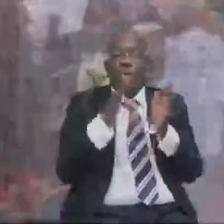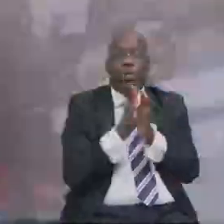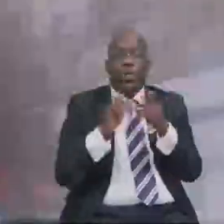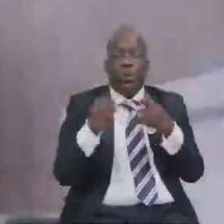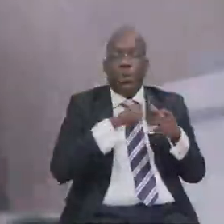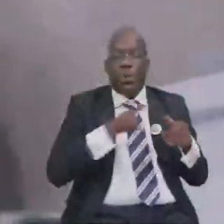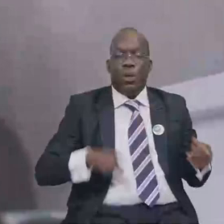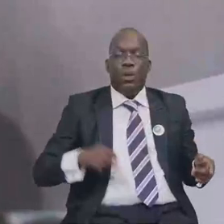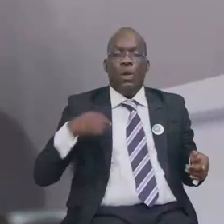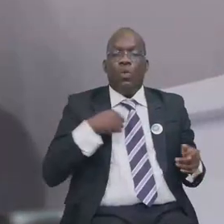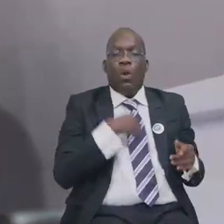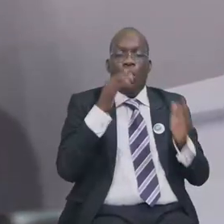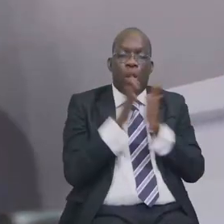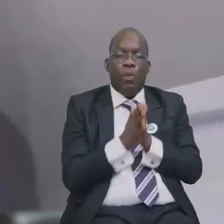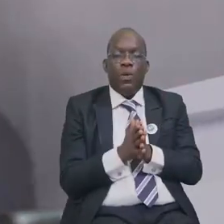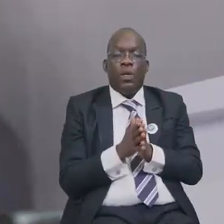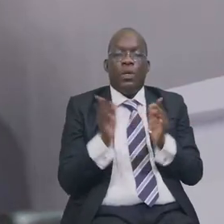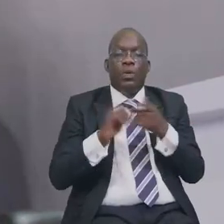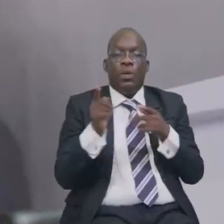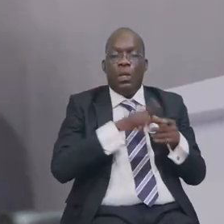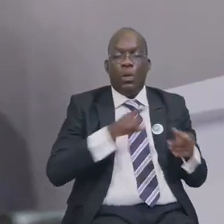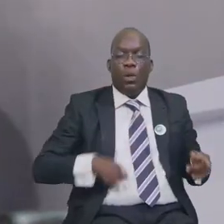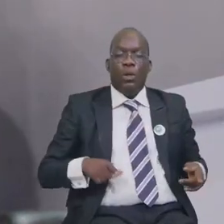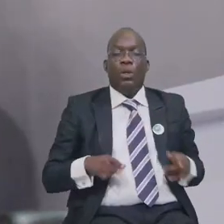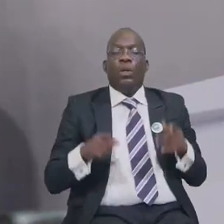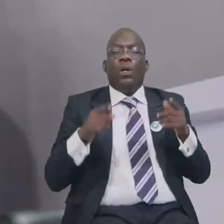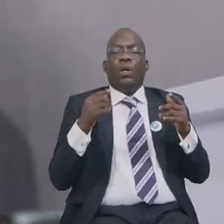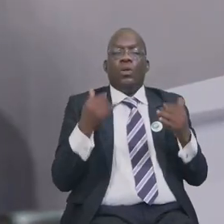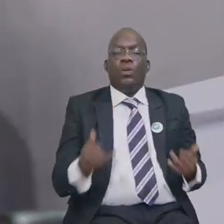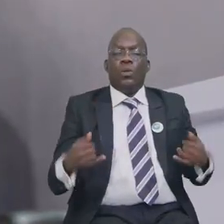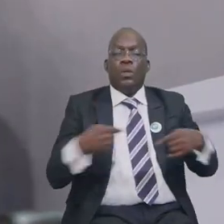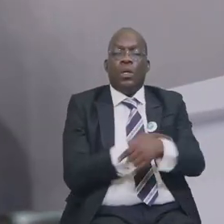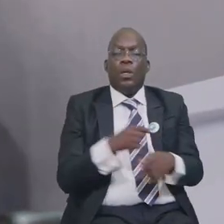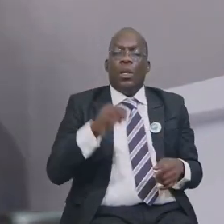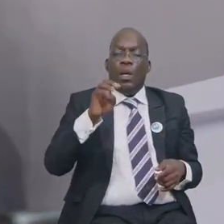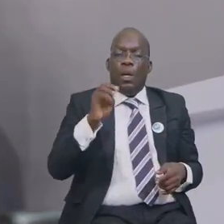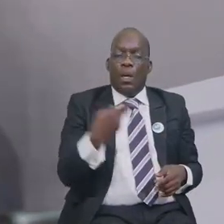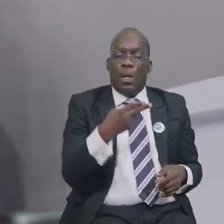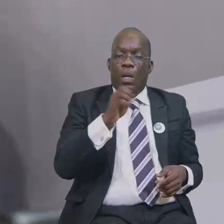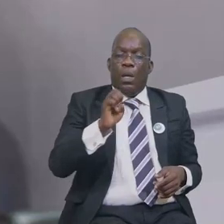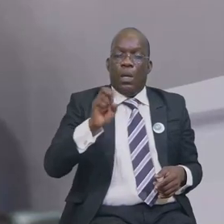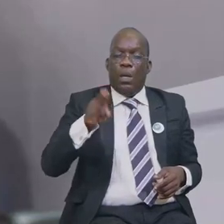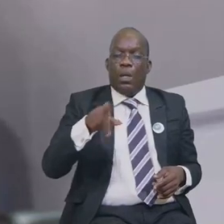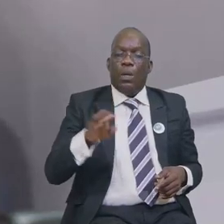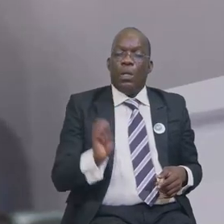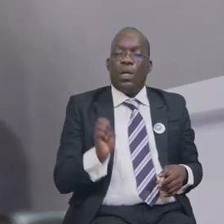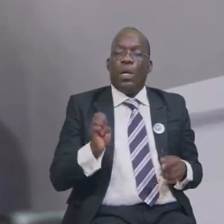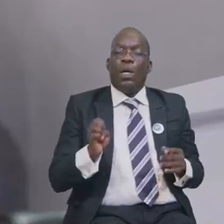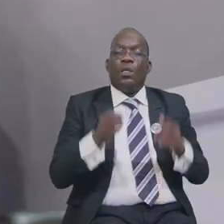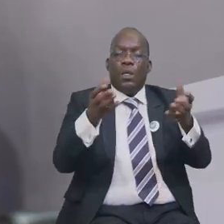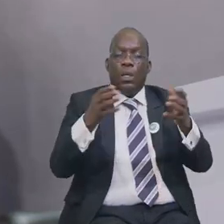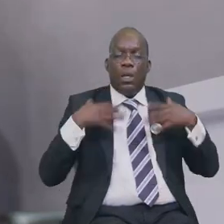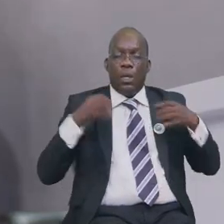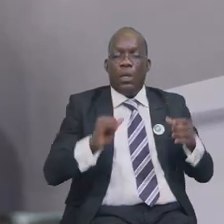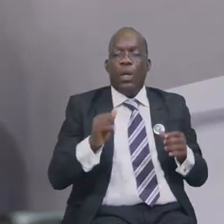Seigneur aujourd'hui, la guérison d'Ézéchias, la santé d'Ézéchias, la vie d'Ézéchias, la